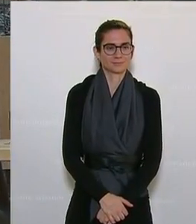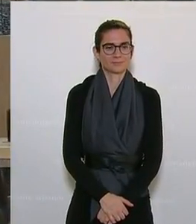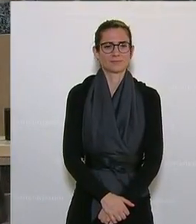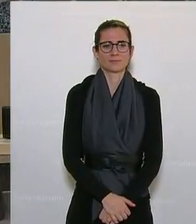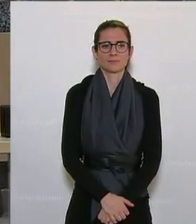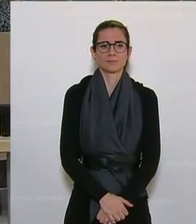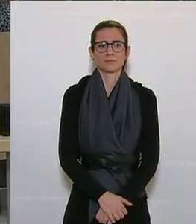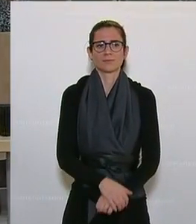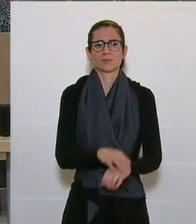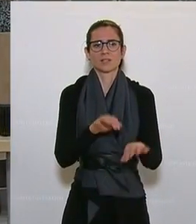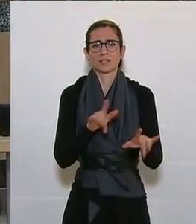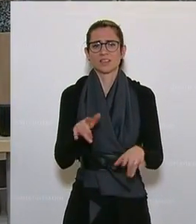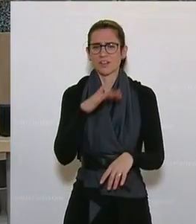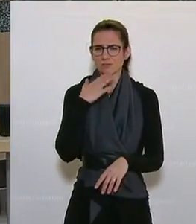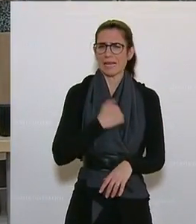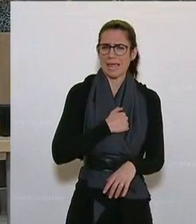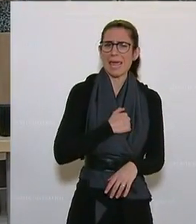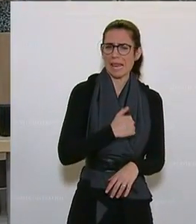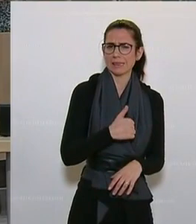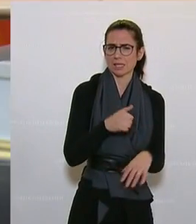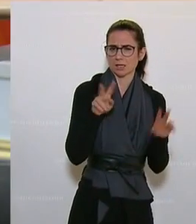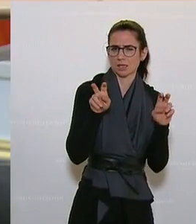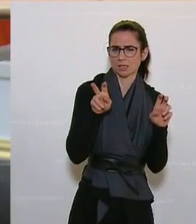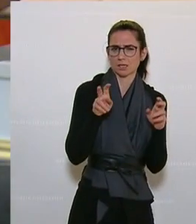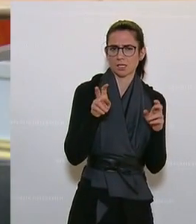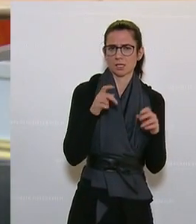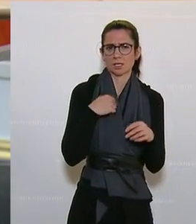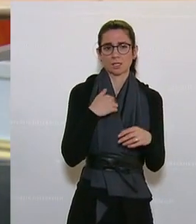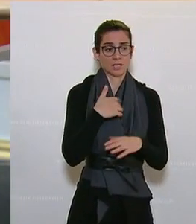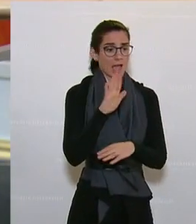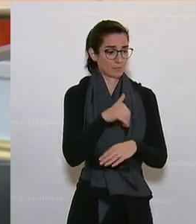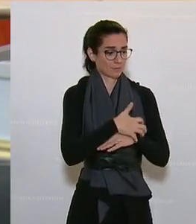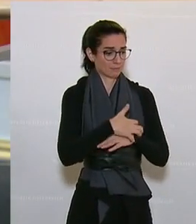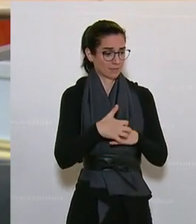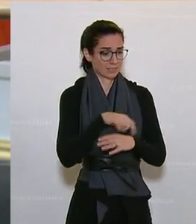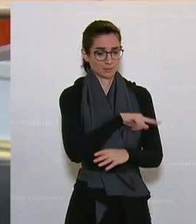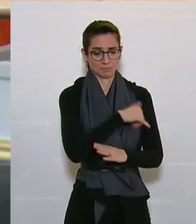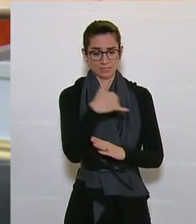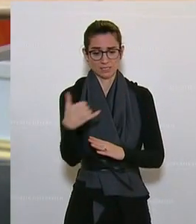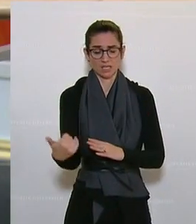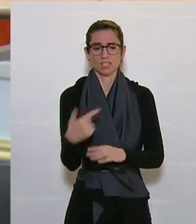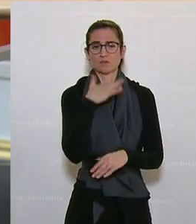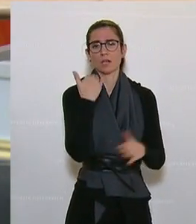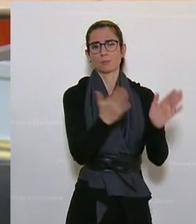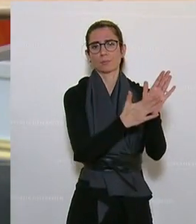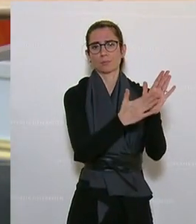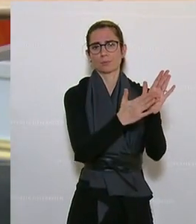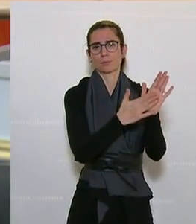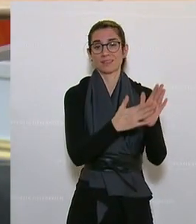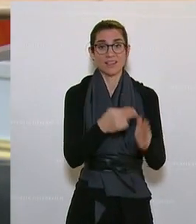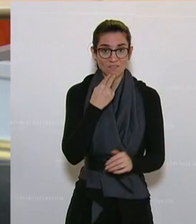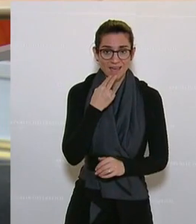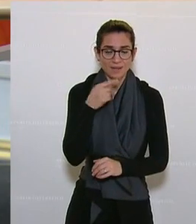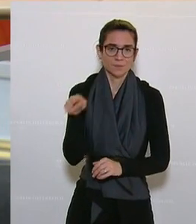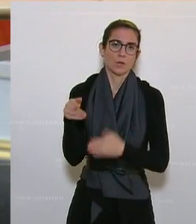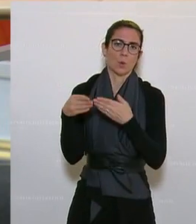Und viele der besungenen Heldinnen und Helden vom März weg und Beklatschten sind